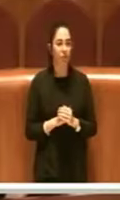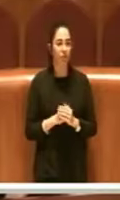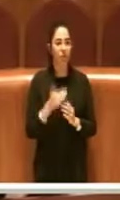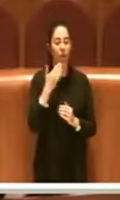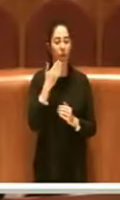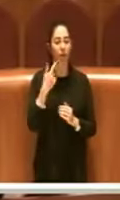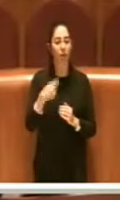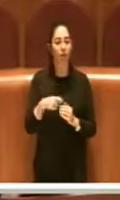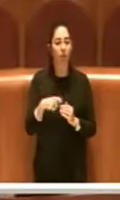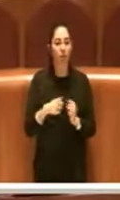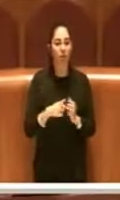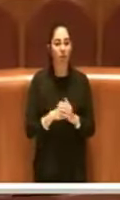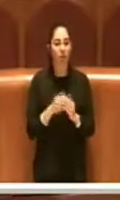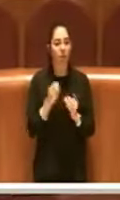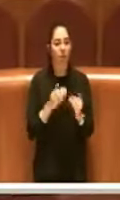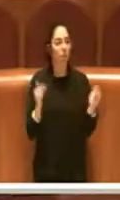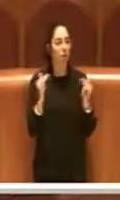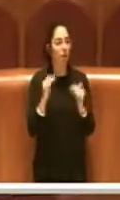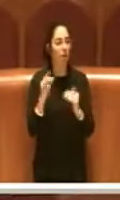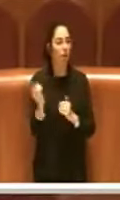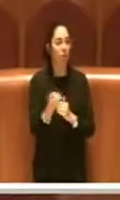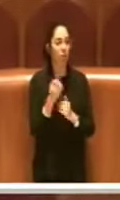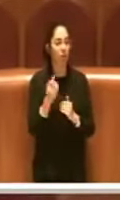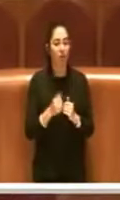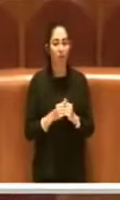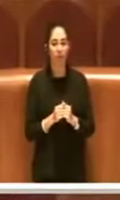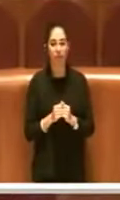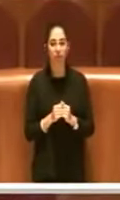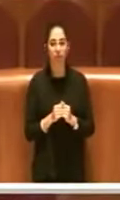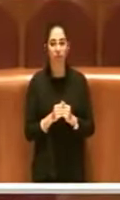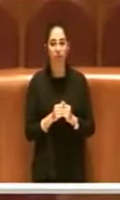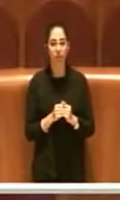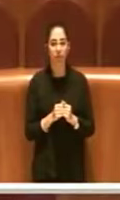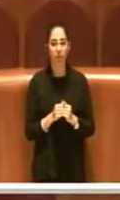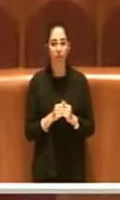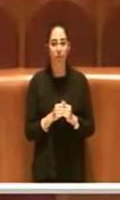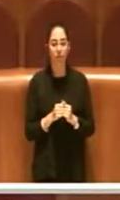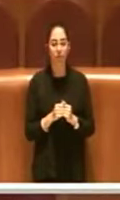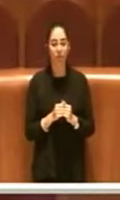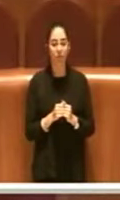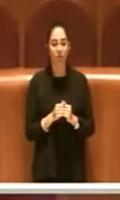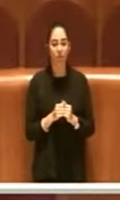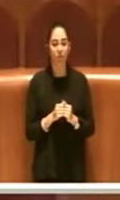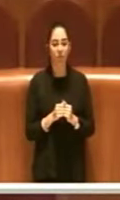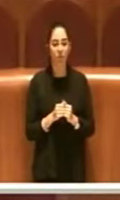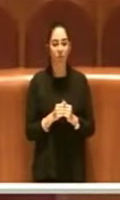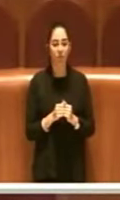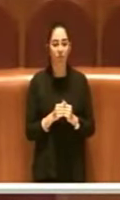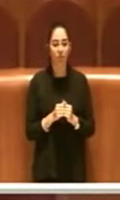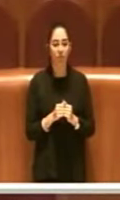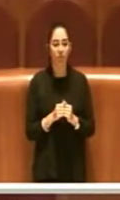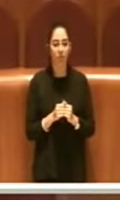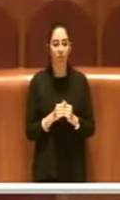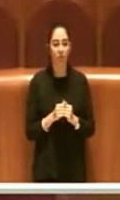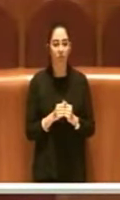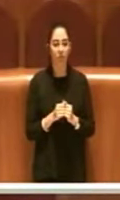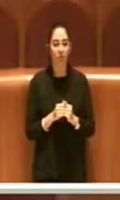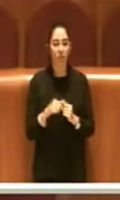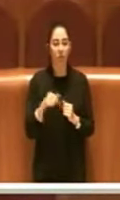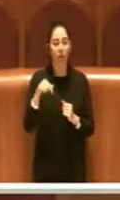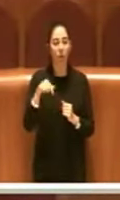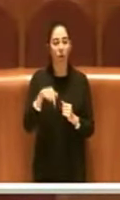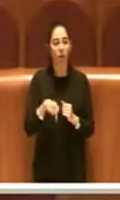Grazie Presidente, buonasera a tutti. Mi sembra opportuno riferire quanto abbiamo